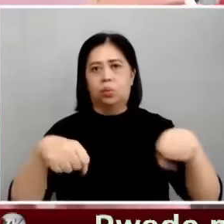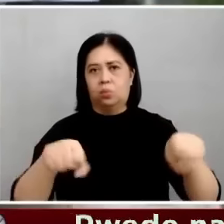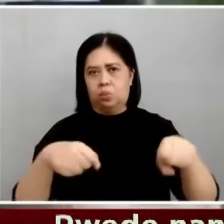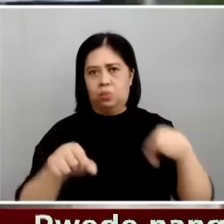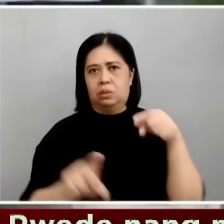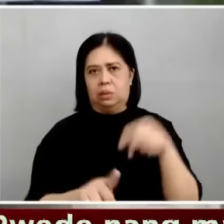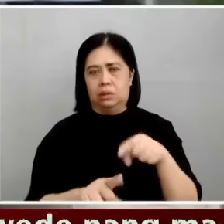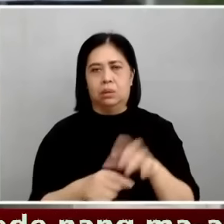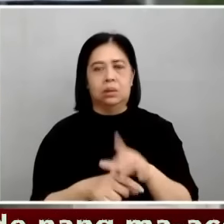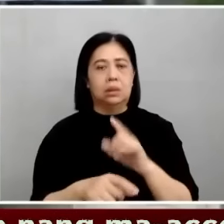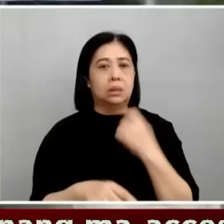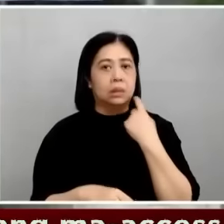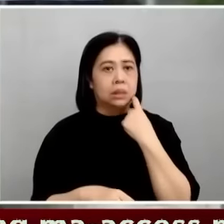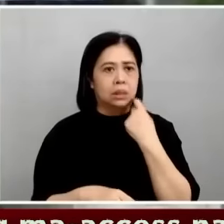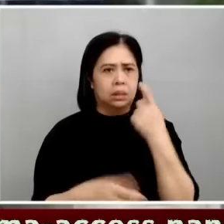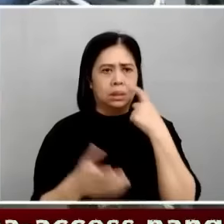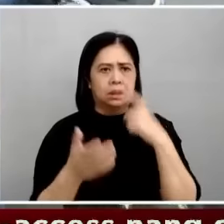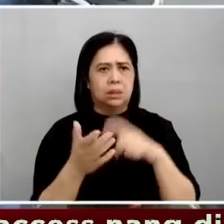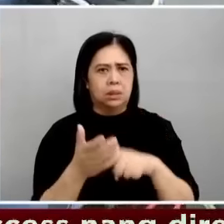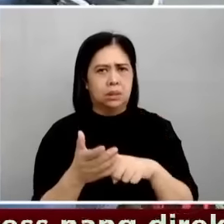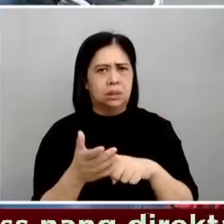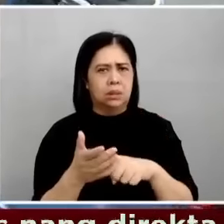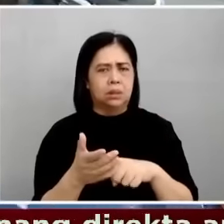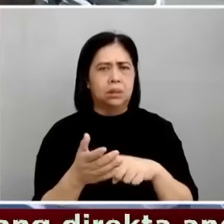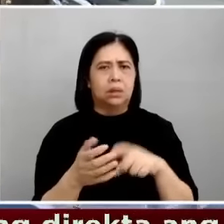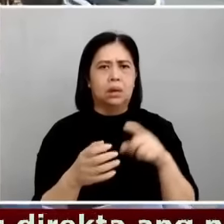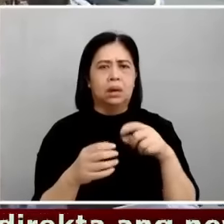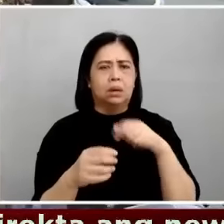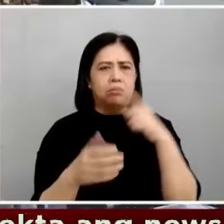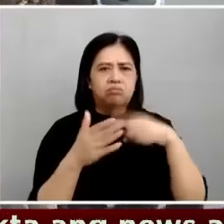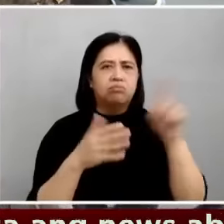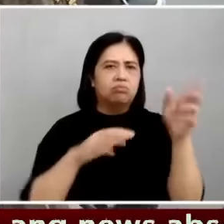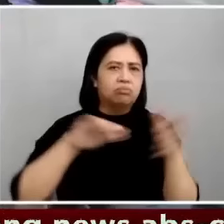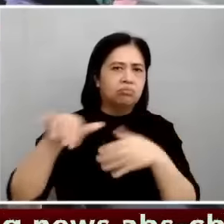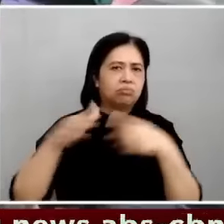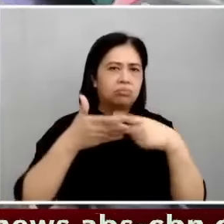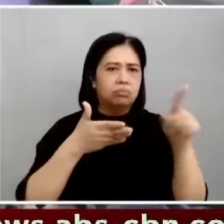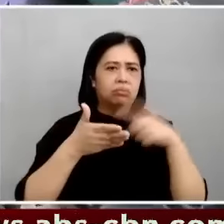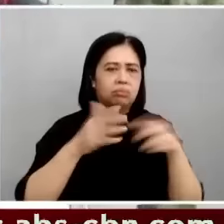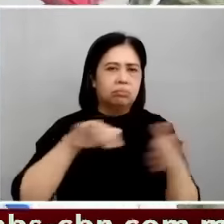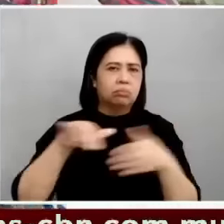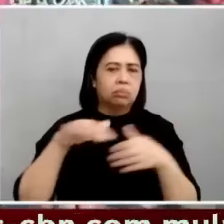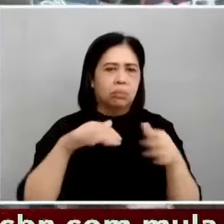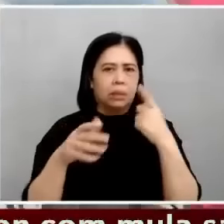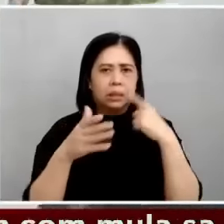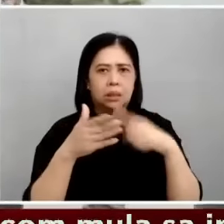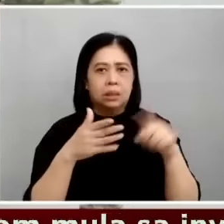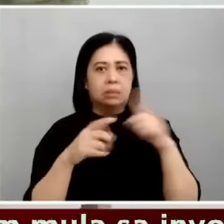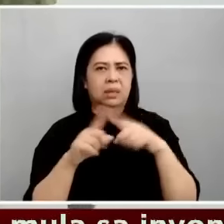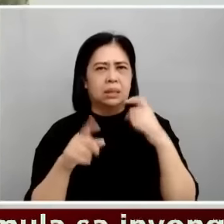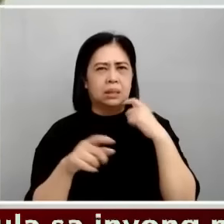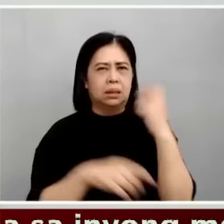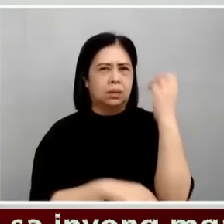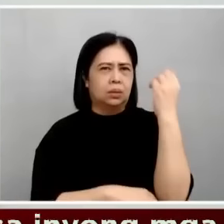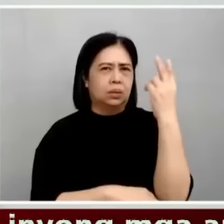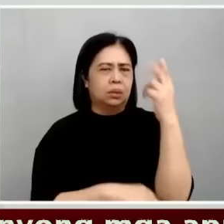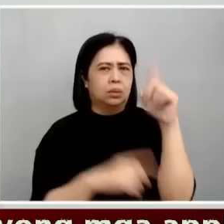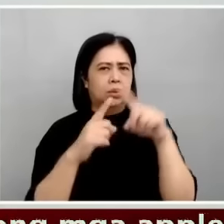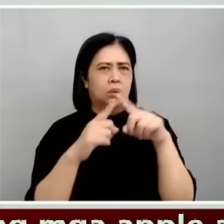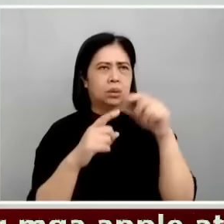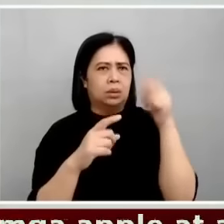Pero kanina, ang napansin natin ay tila random inspection lang yung naganap ngayong araw na ito. Dahil kaninang bandang tanghali hanggang